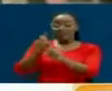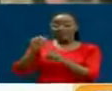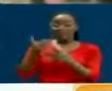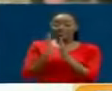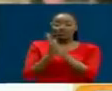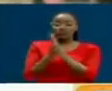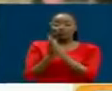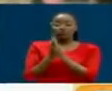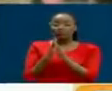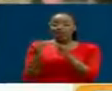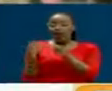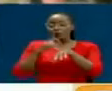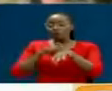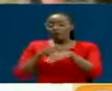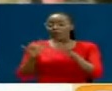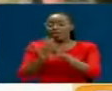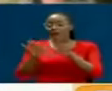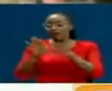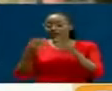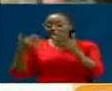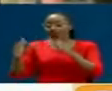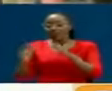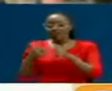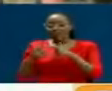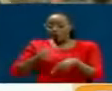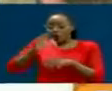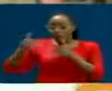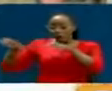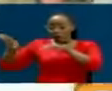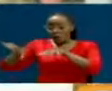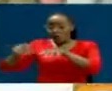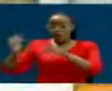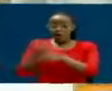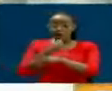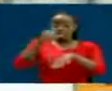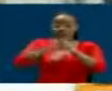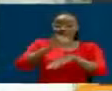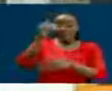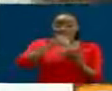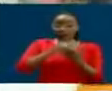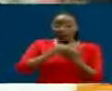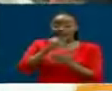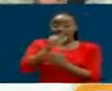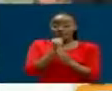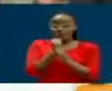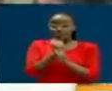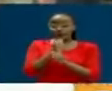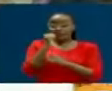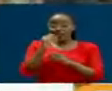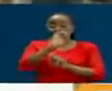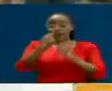ni hadithi ya maji yakimwagika hayazoleki. Sasa wakitazamia mwakani ambapo watafanya mitihani hiyo.